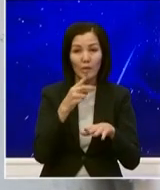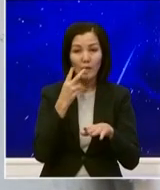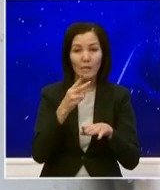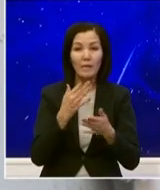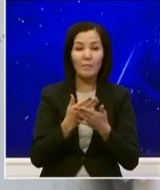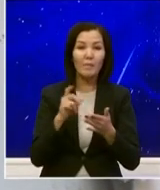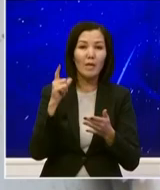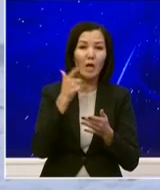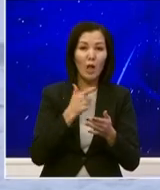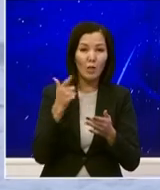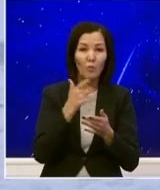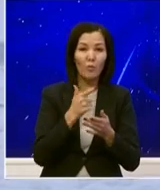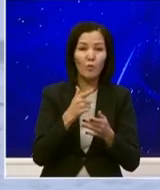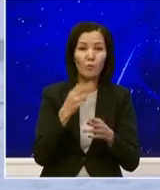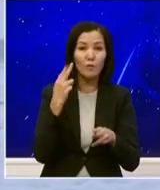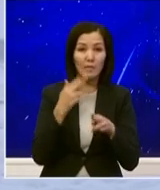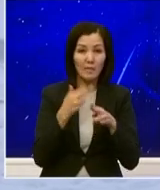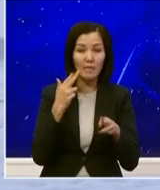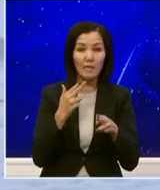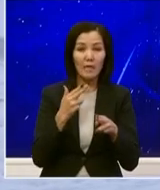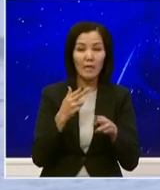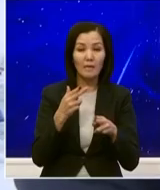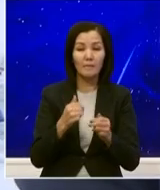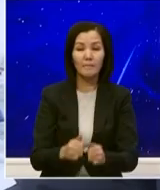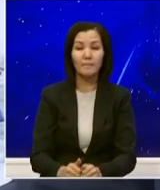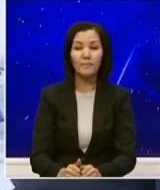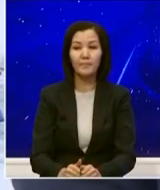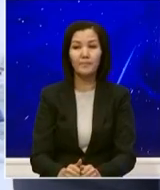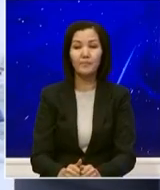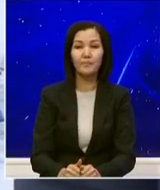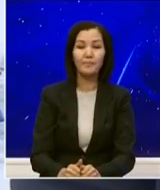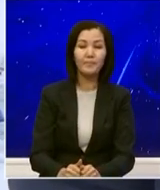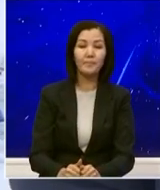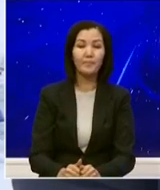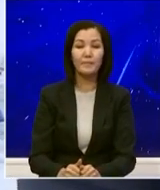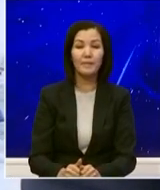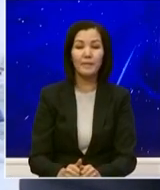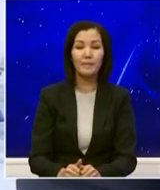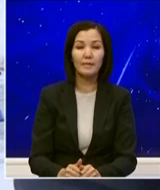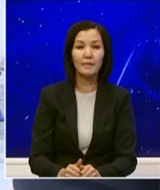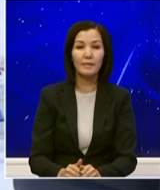Если он голубой, значит надежный, напоминают спасатели. Капшагай сухой масный.